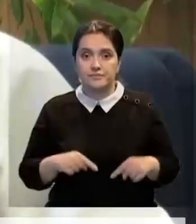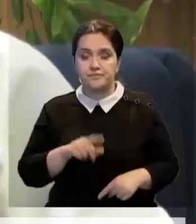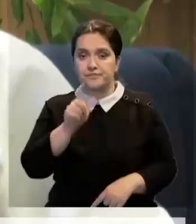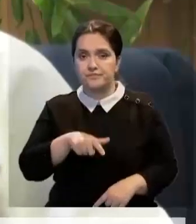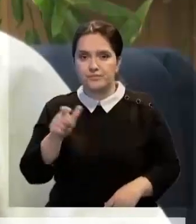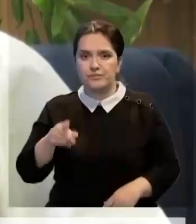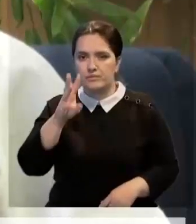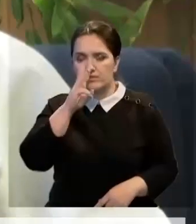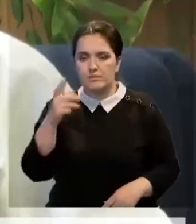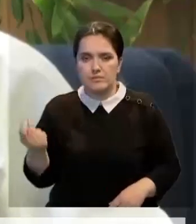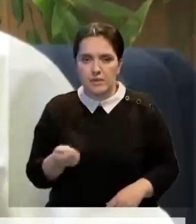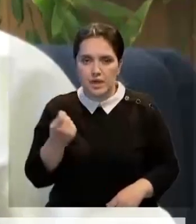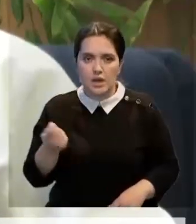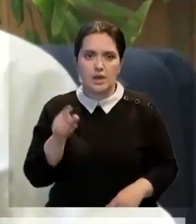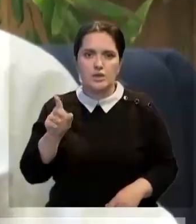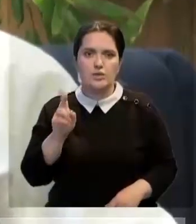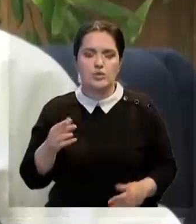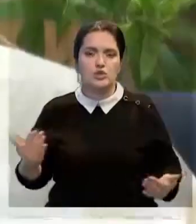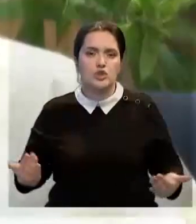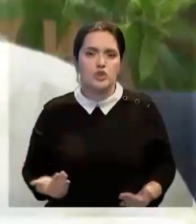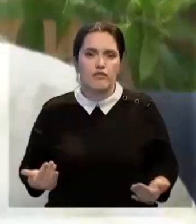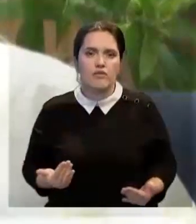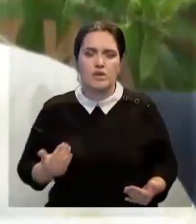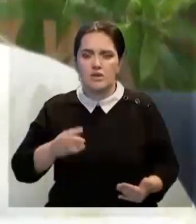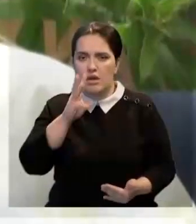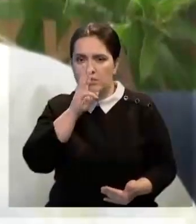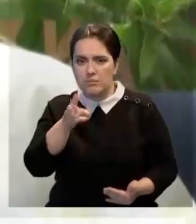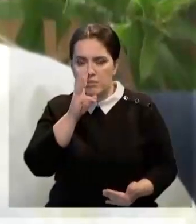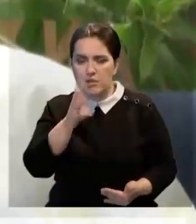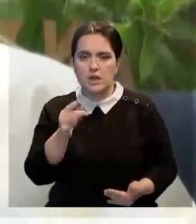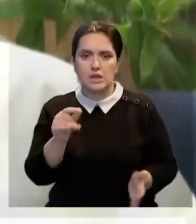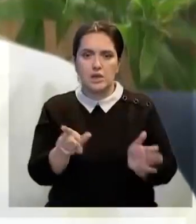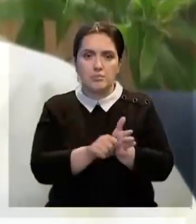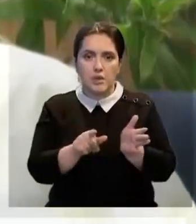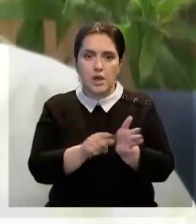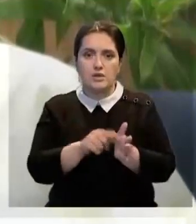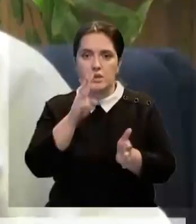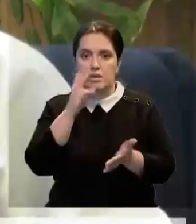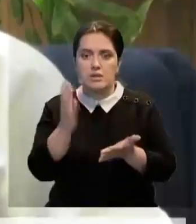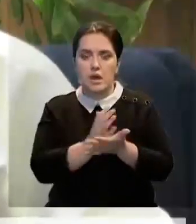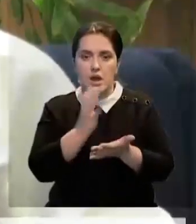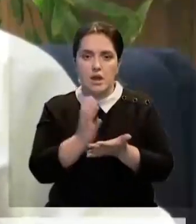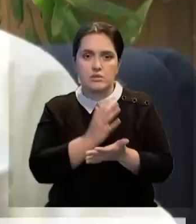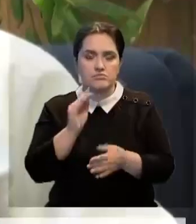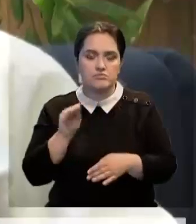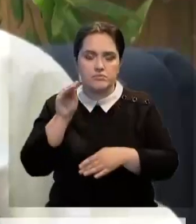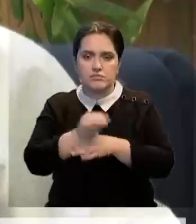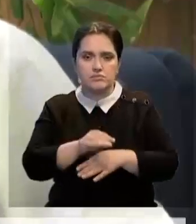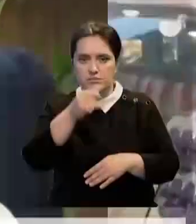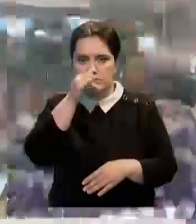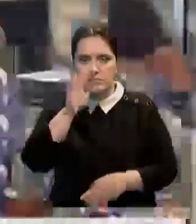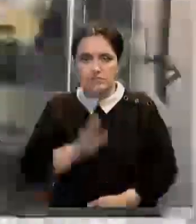с низкими зарплатами, те, кто живет на фиксированные доходы, и пенсионеры. Их доход вряд ли будет скорректирован с учетом